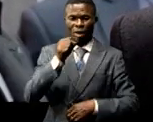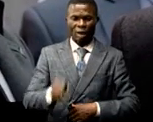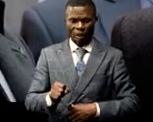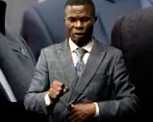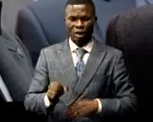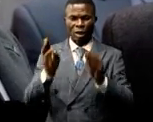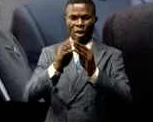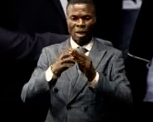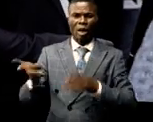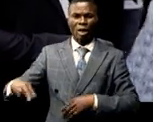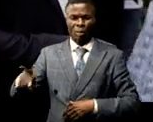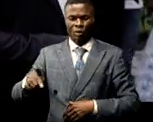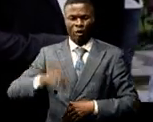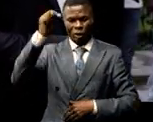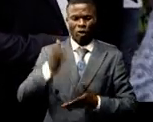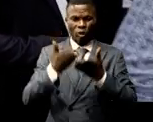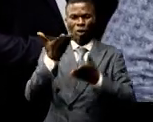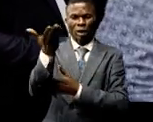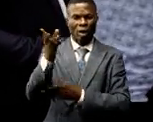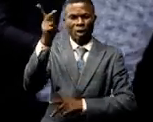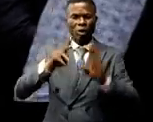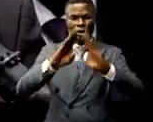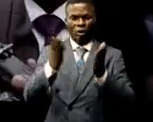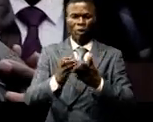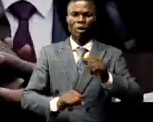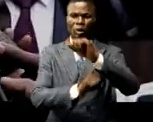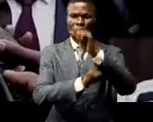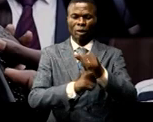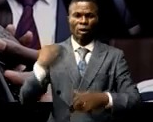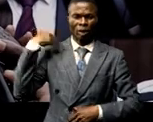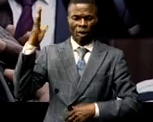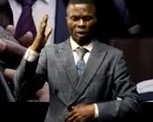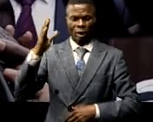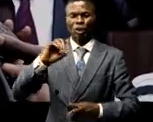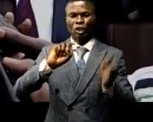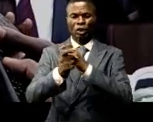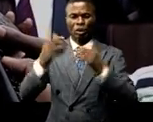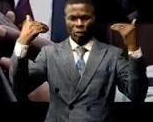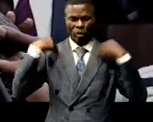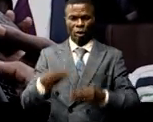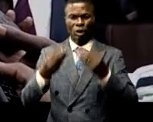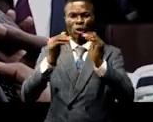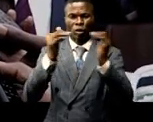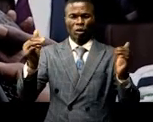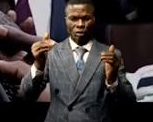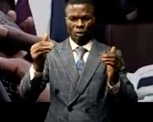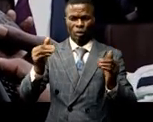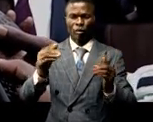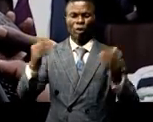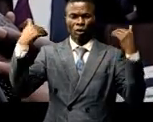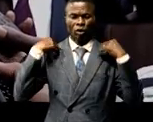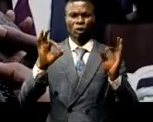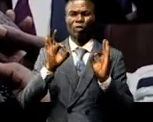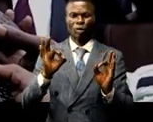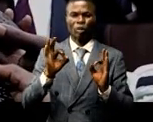la responsabilité de la population de sa province à soutenir l'état de siège. Donner la paix à la population du Nord Kivu. Et pour